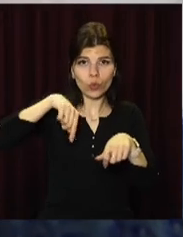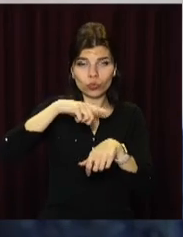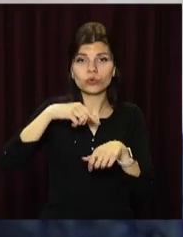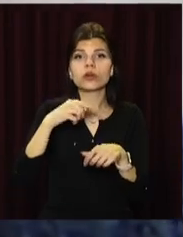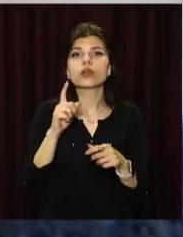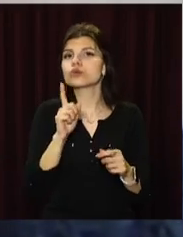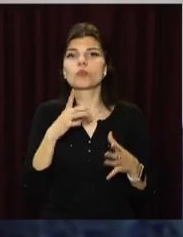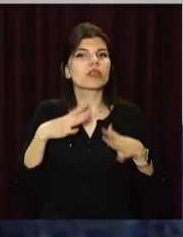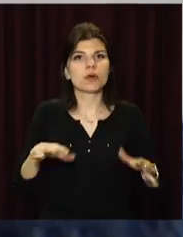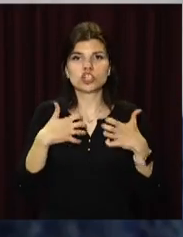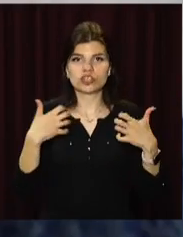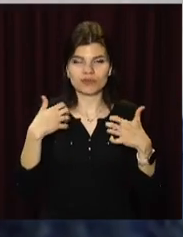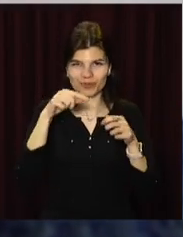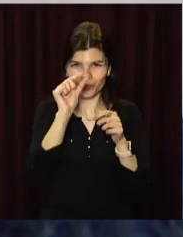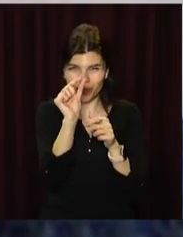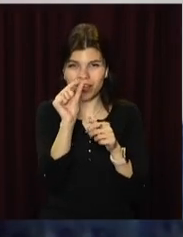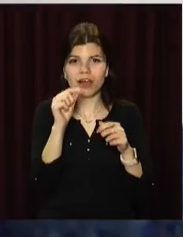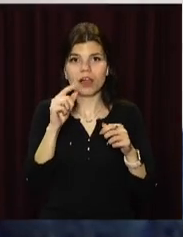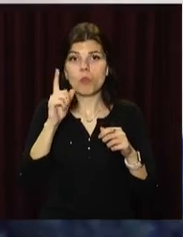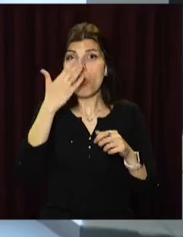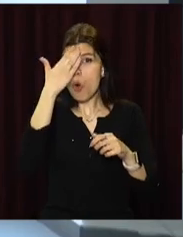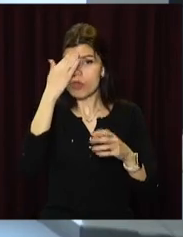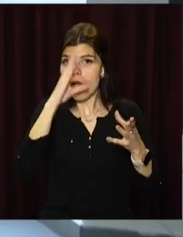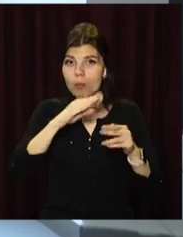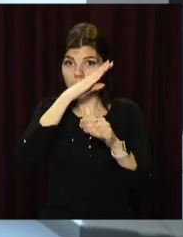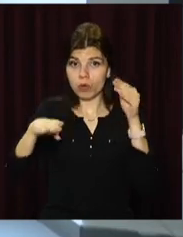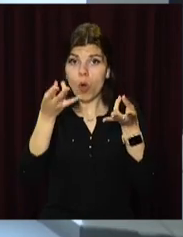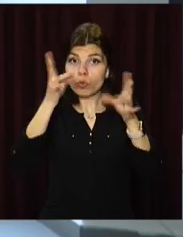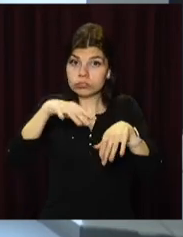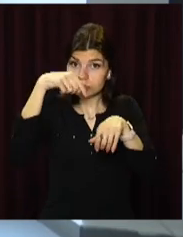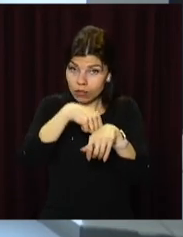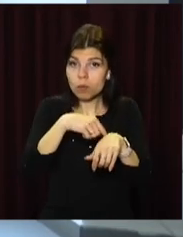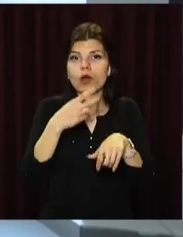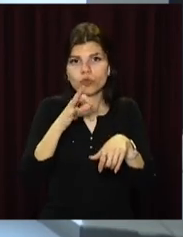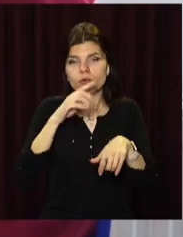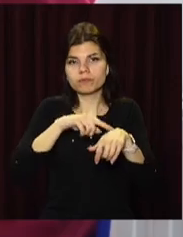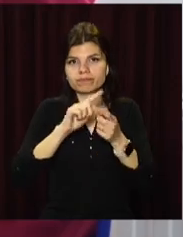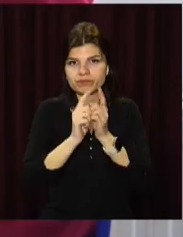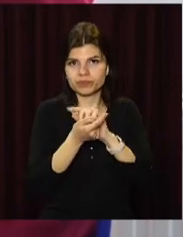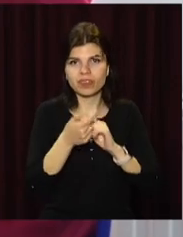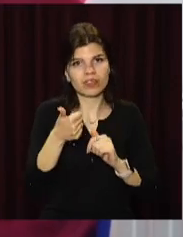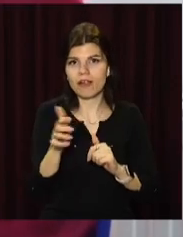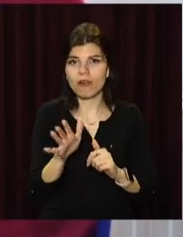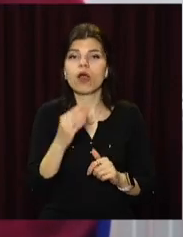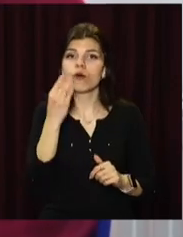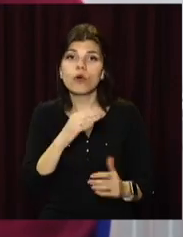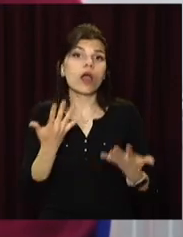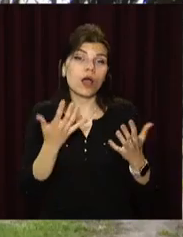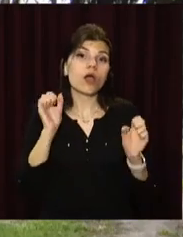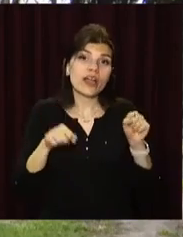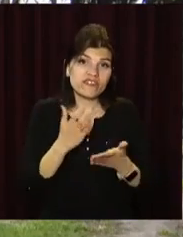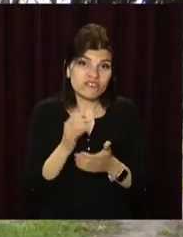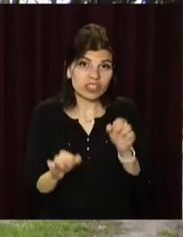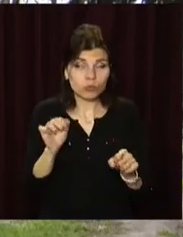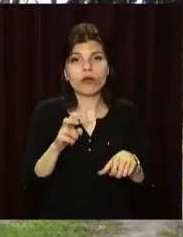не пошкодити комаху і не залишити її голову в тілі. Бажано звернутися і до найближчого медичного пункту по допомогу.